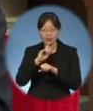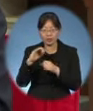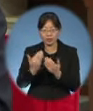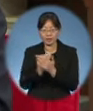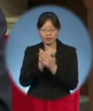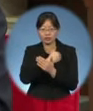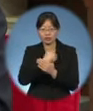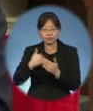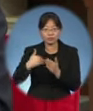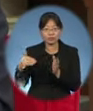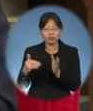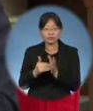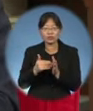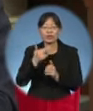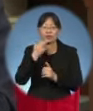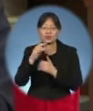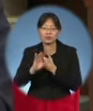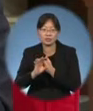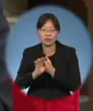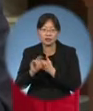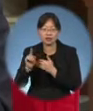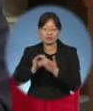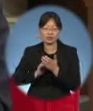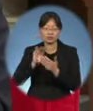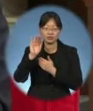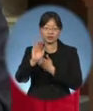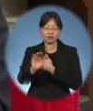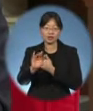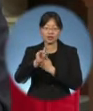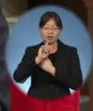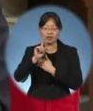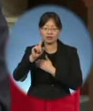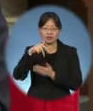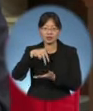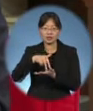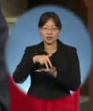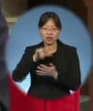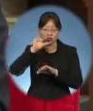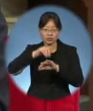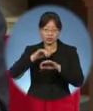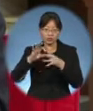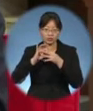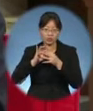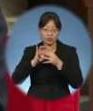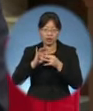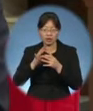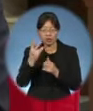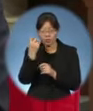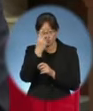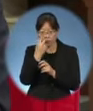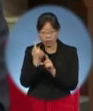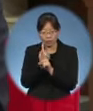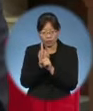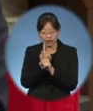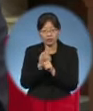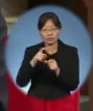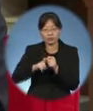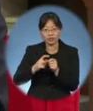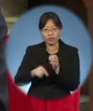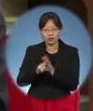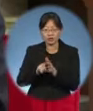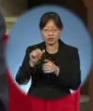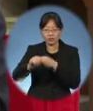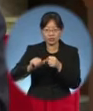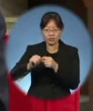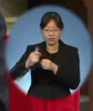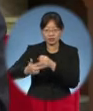충분히 발달시키지 못하면 그 이후에 언어적인 훈련을 통해서 그거를 보완시키려면 5년